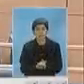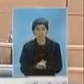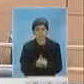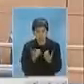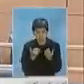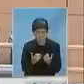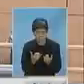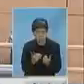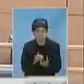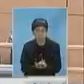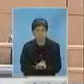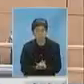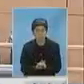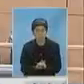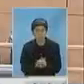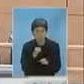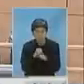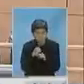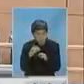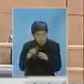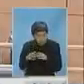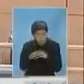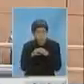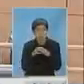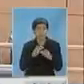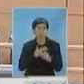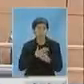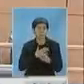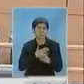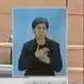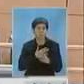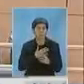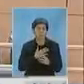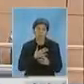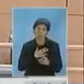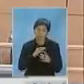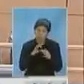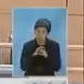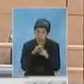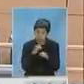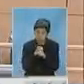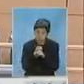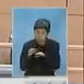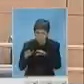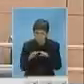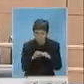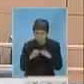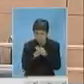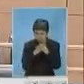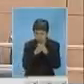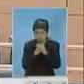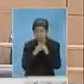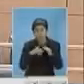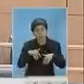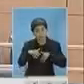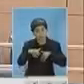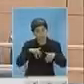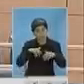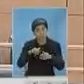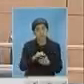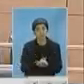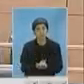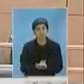สถานการณ์น่ะครับมันพาพวกผมมาแล้วผมเติบโตและเดินมาพร้อมกับการต่อสู้ของประชา